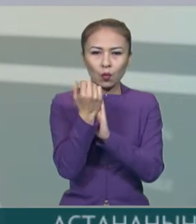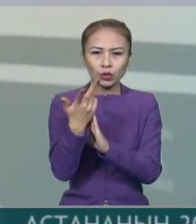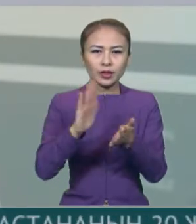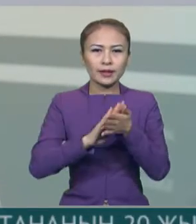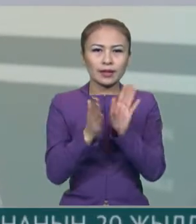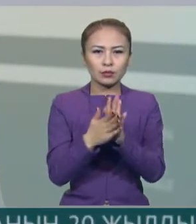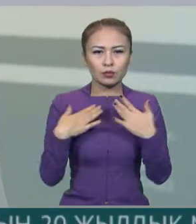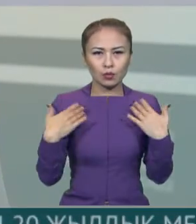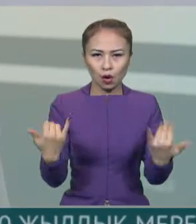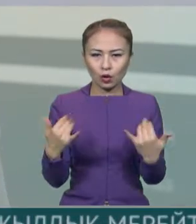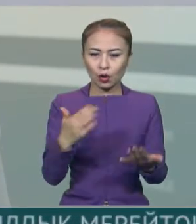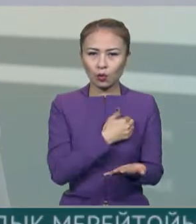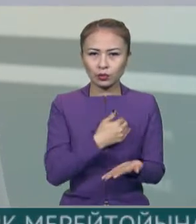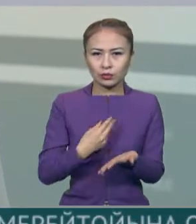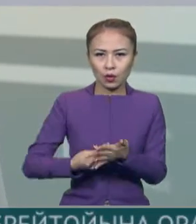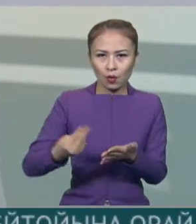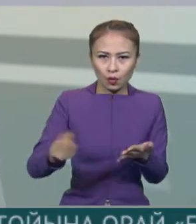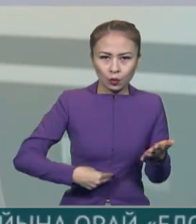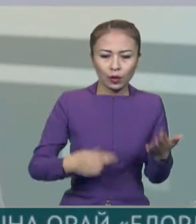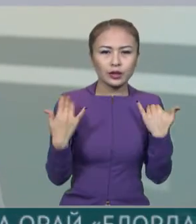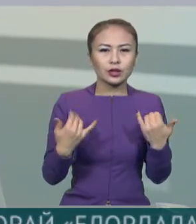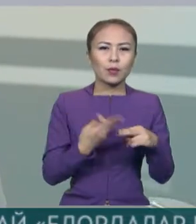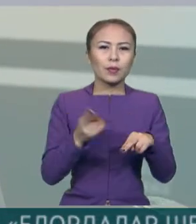келісімге қол қояйын деп отырмыз. Ол